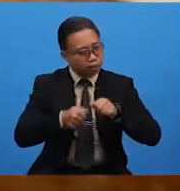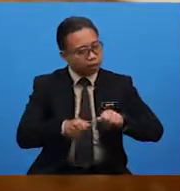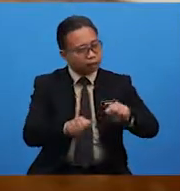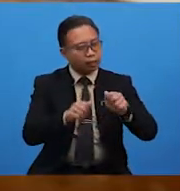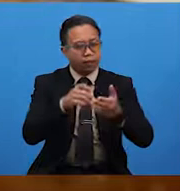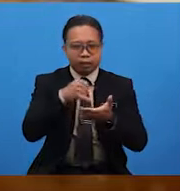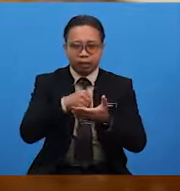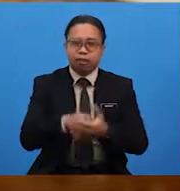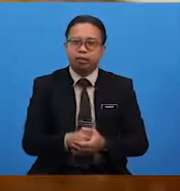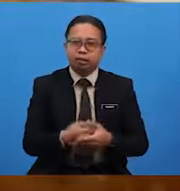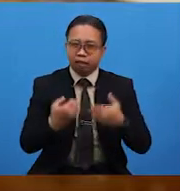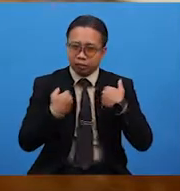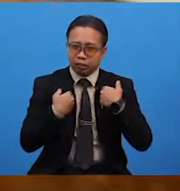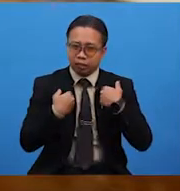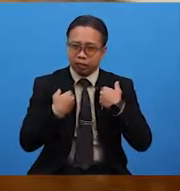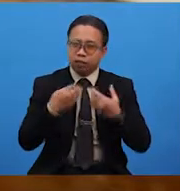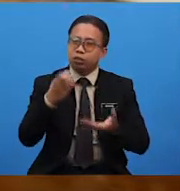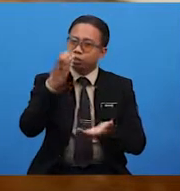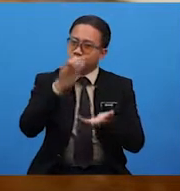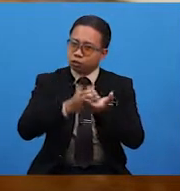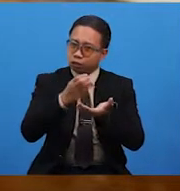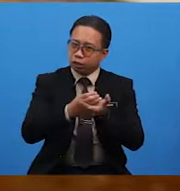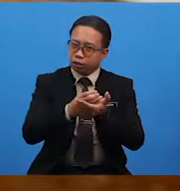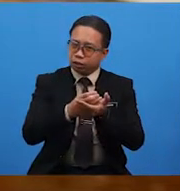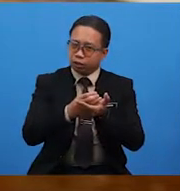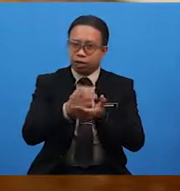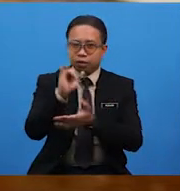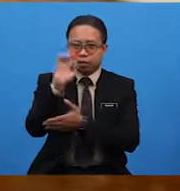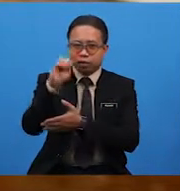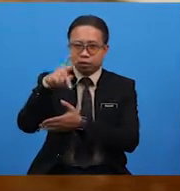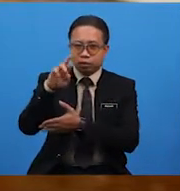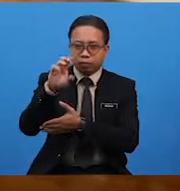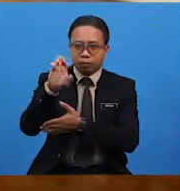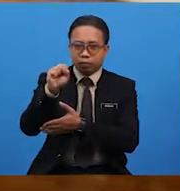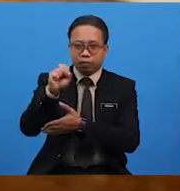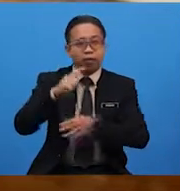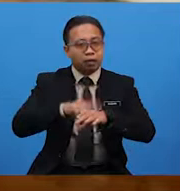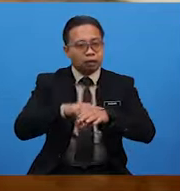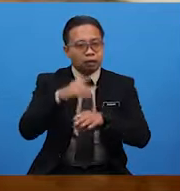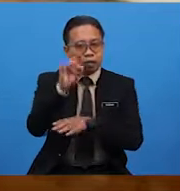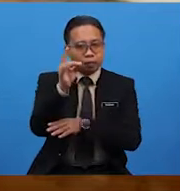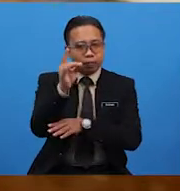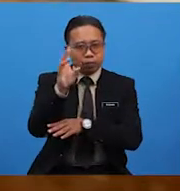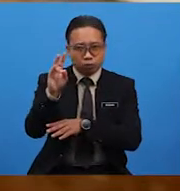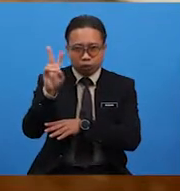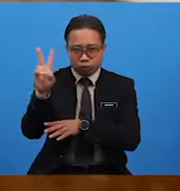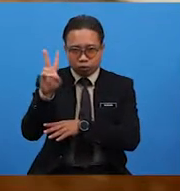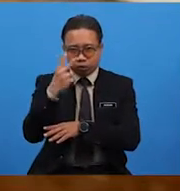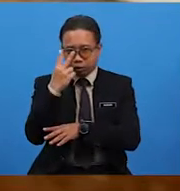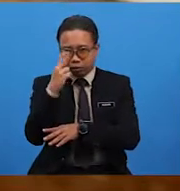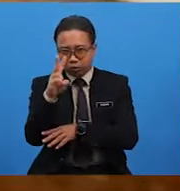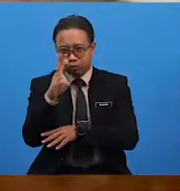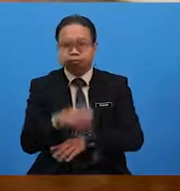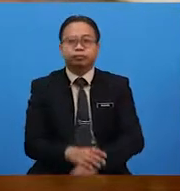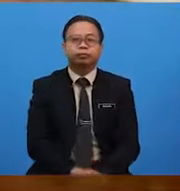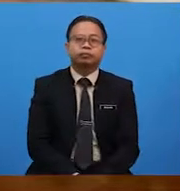sebenarnya ia dikaitkan dengan catatan yang bertajuk impression sunrise pada tahun 1872 Coba lihat aja